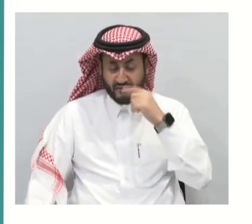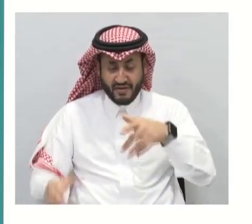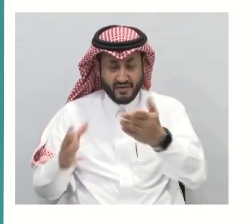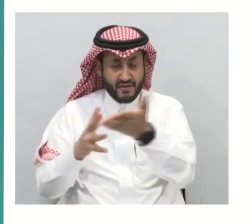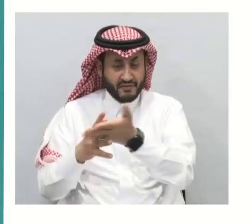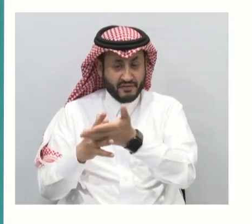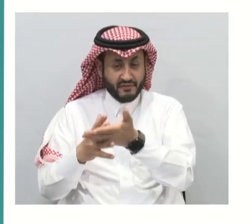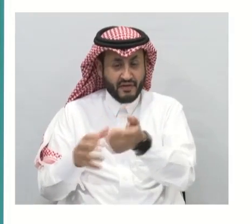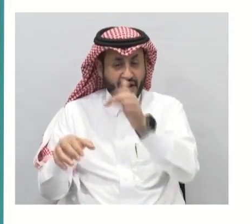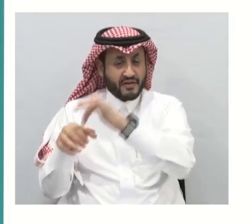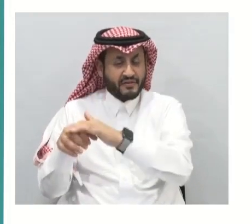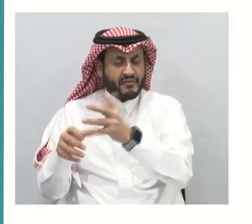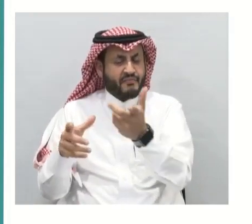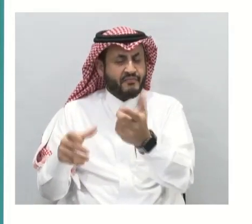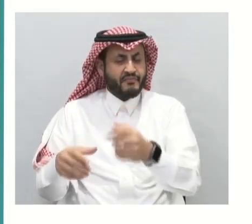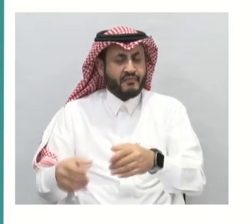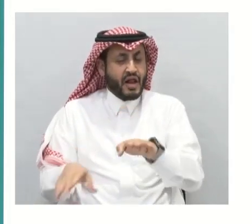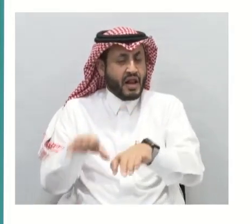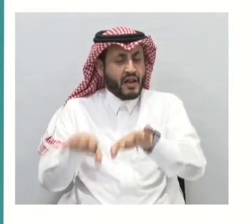هذه الاذن الداخليه